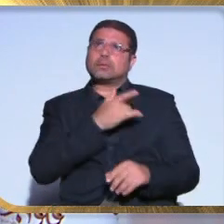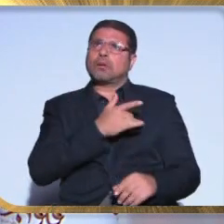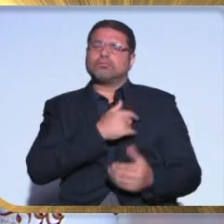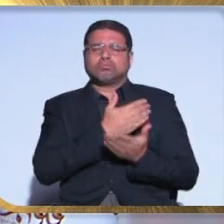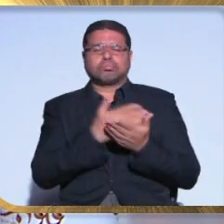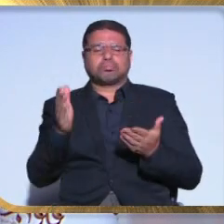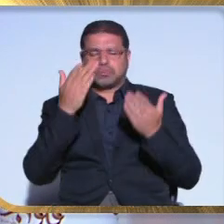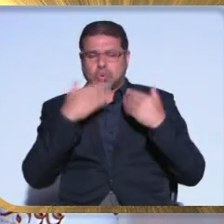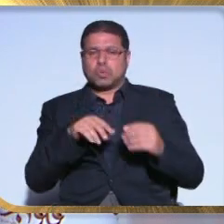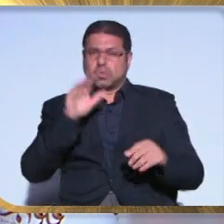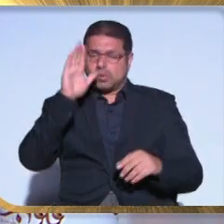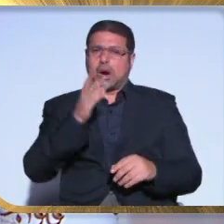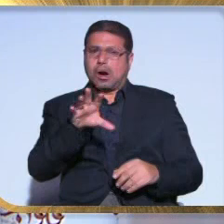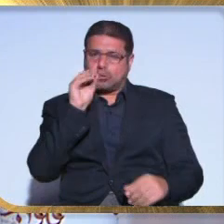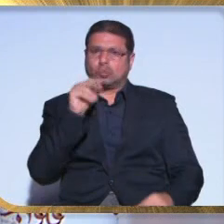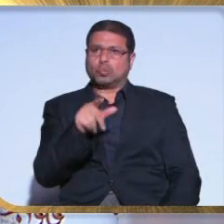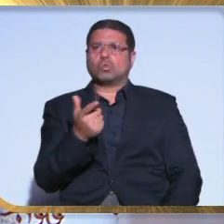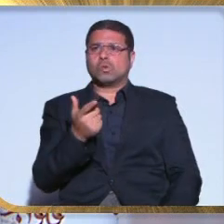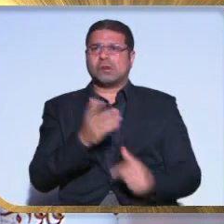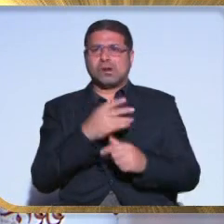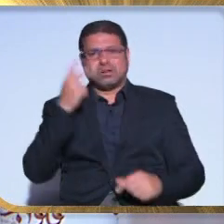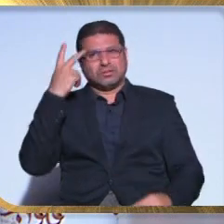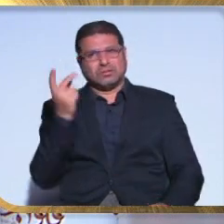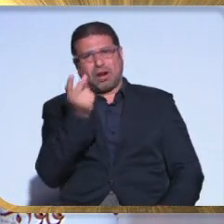وتعالى، وهذا هو المطلوب وليس سوء الظن